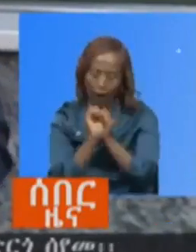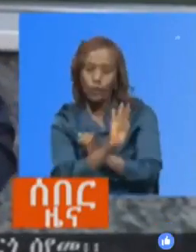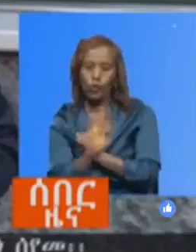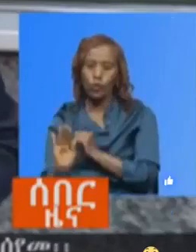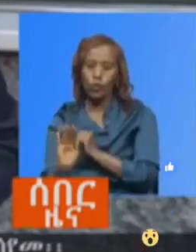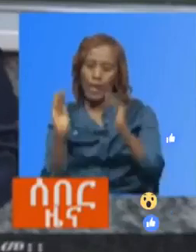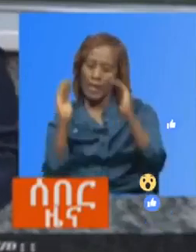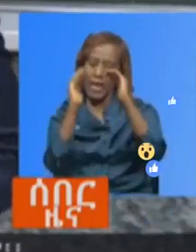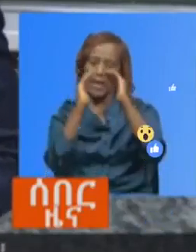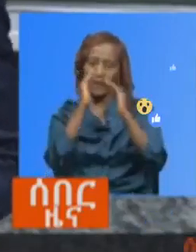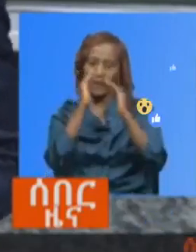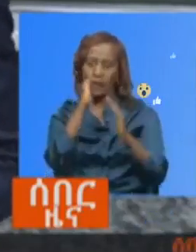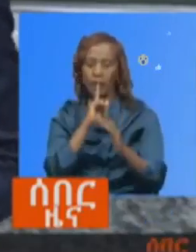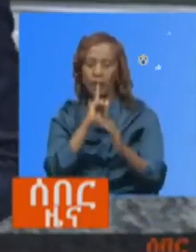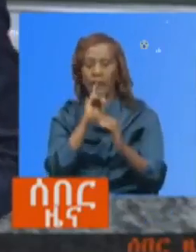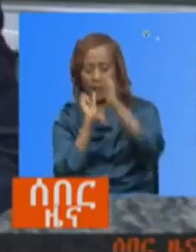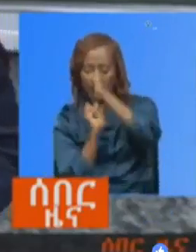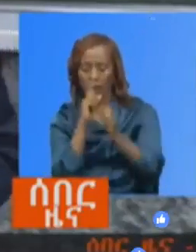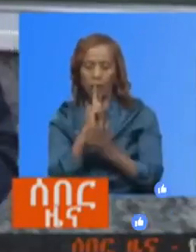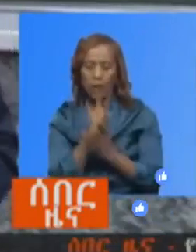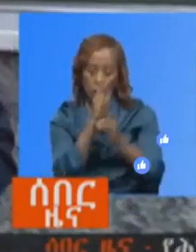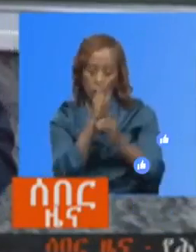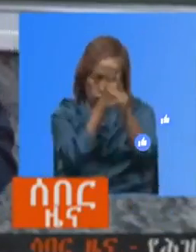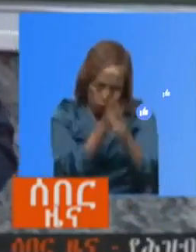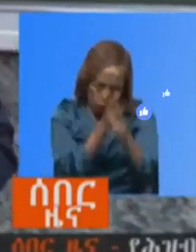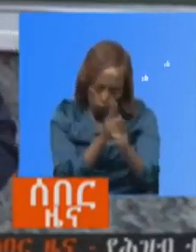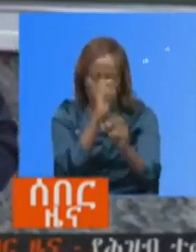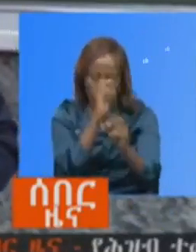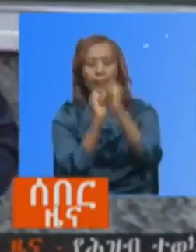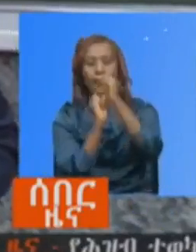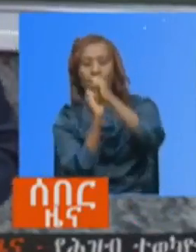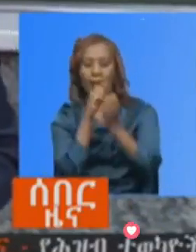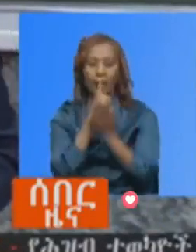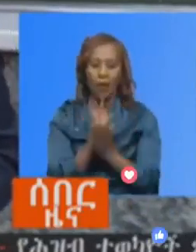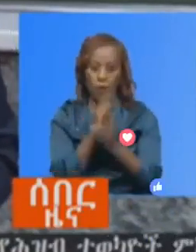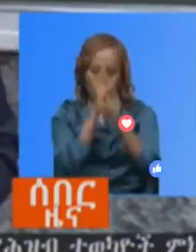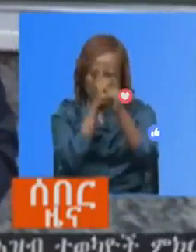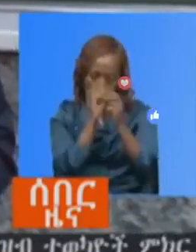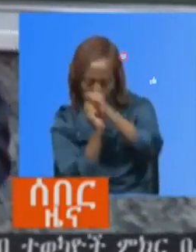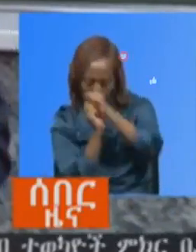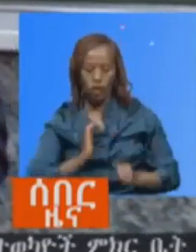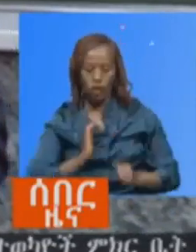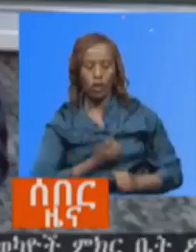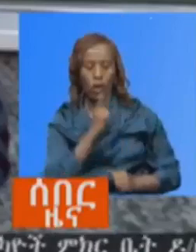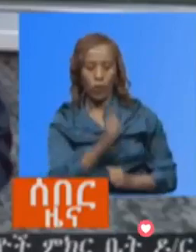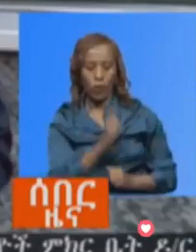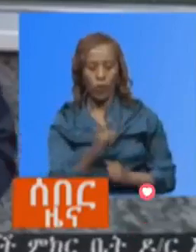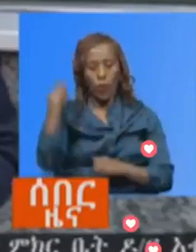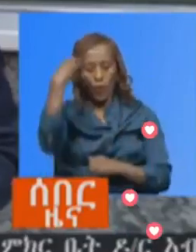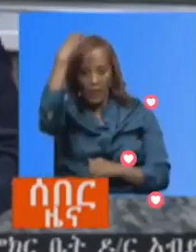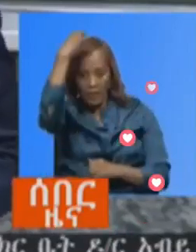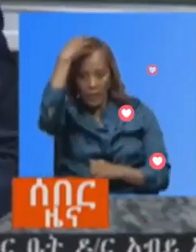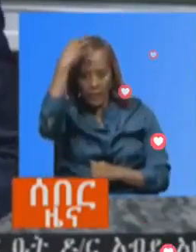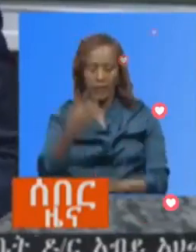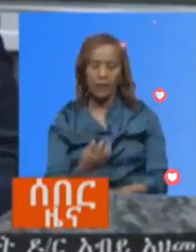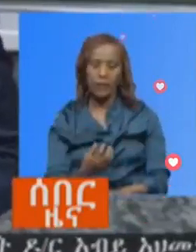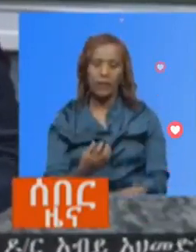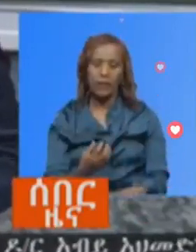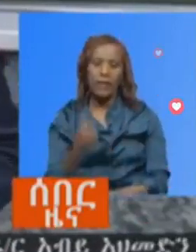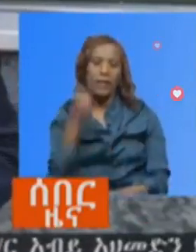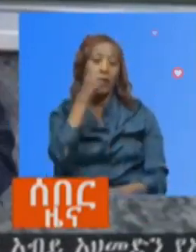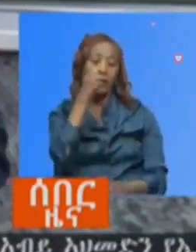የፍትህ ትግል ነው። ትግላችሁ ክቡር ትግል ነው። ትግላችሁ ትግላችን ነው። መንግስት